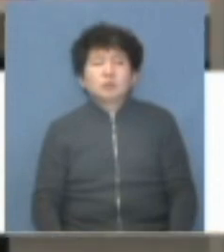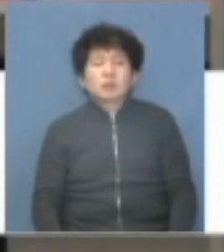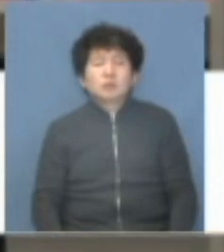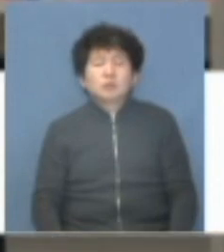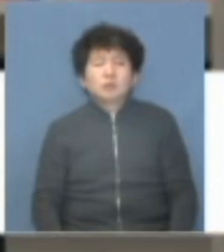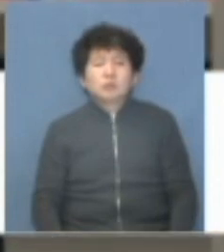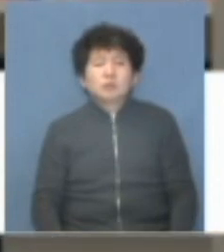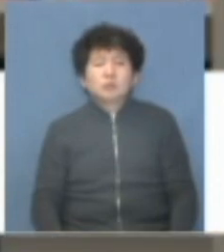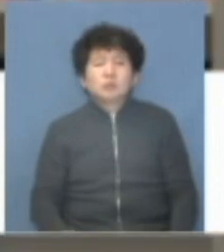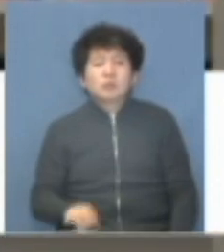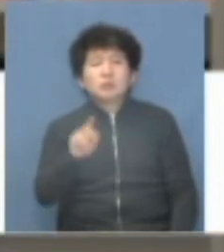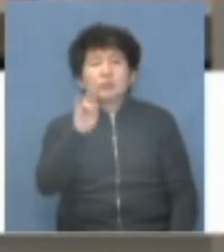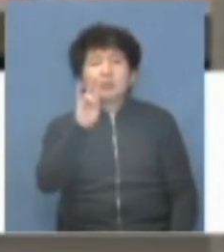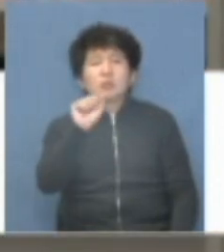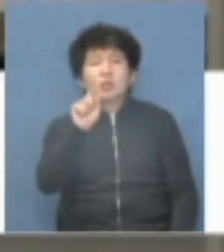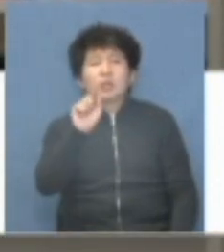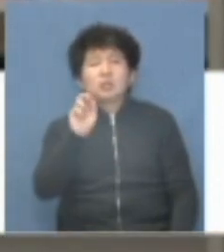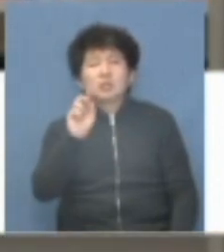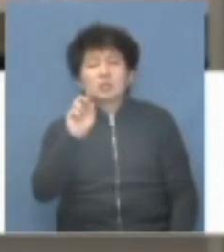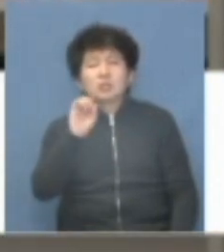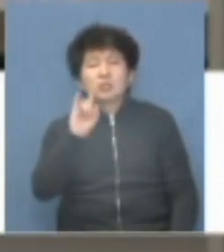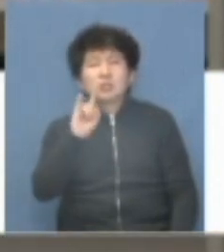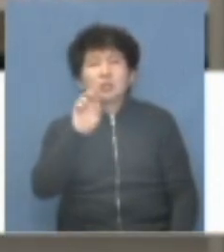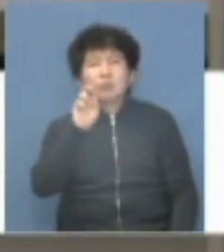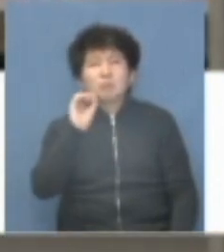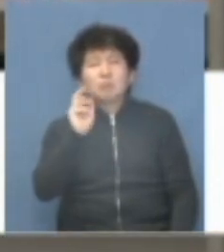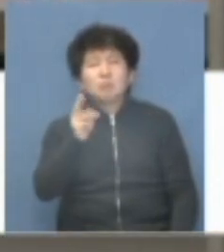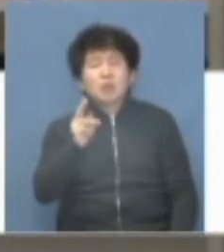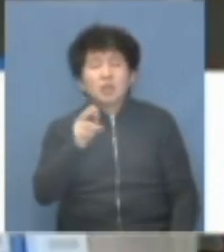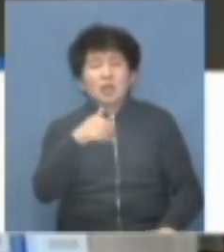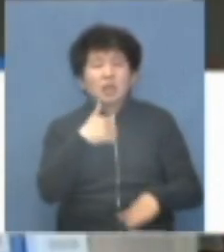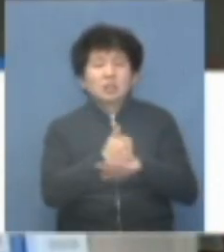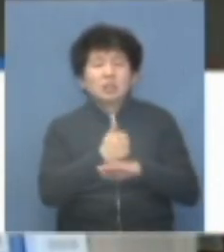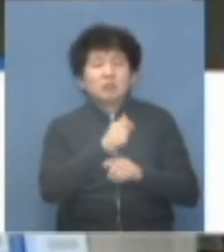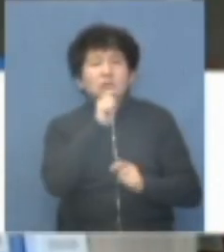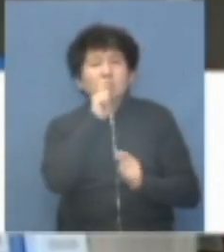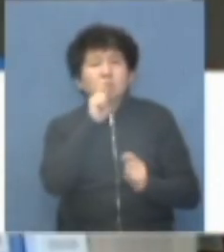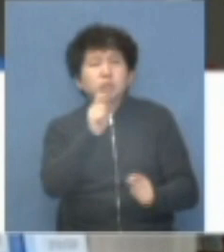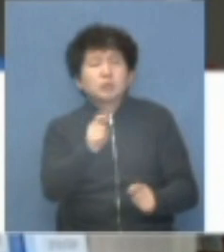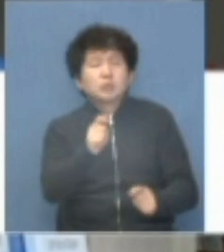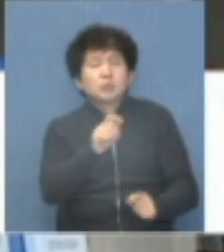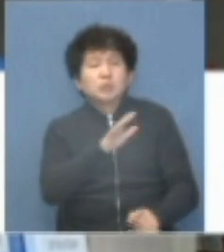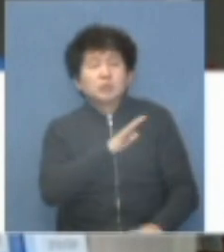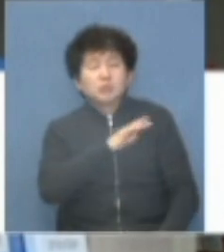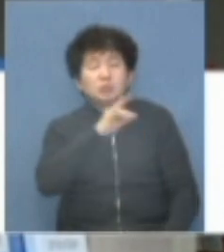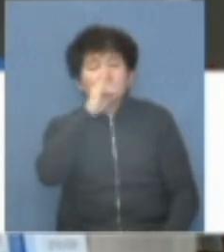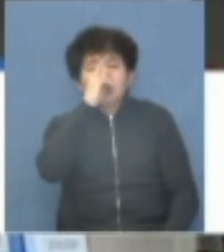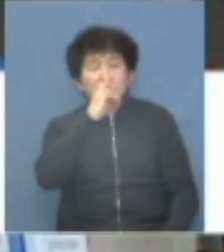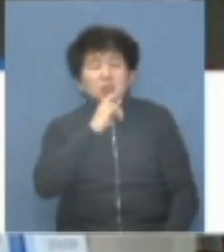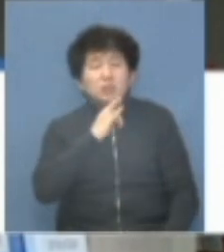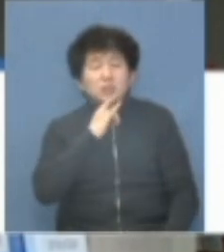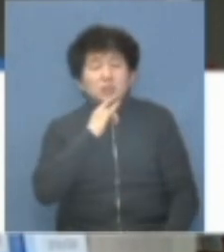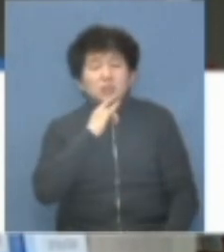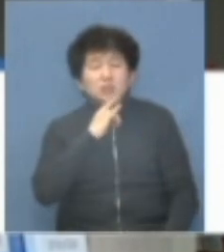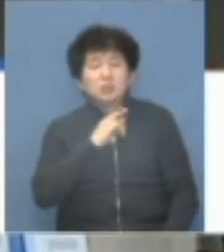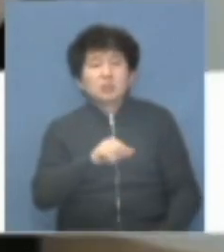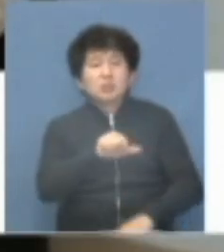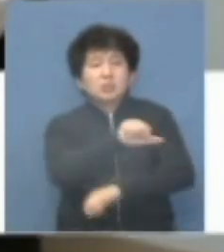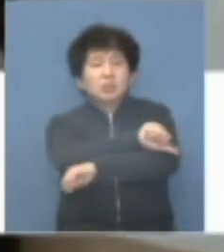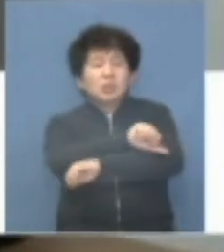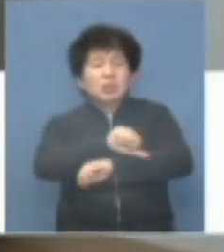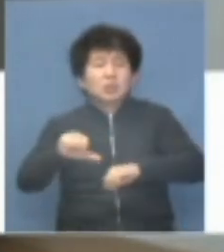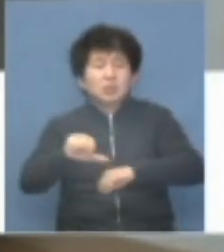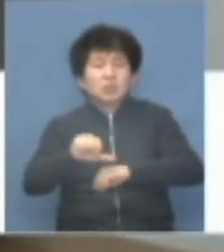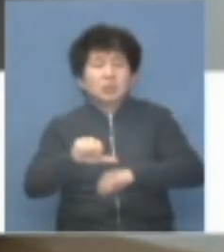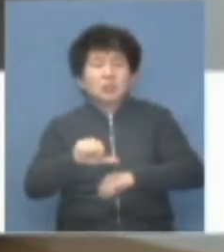консультанты Назымбек Биханов иеленді. Ал бас жүлдені Қазақстан Республикасы Ұлттық қауіпсіздік комитетінің шекара қызметінің Шығыс Қазақстан